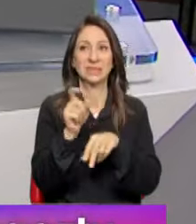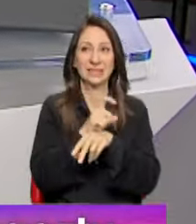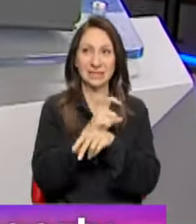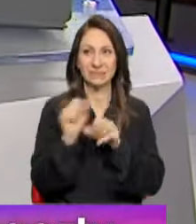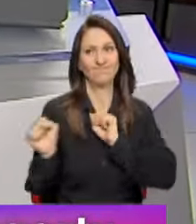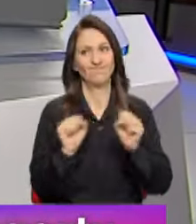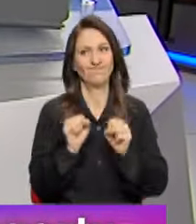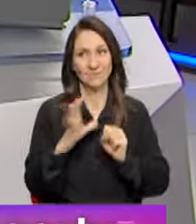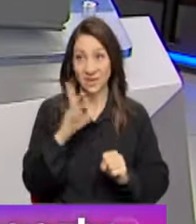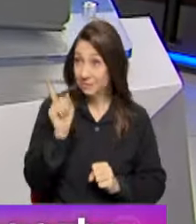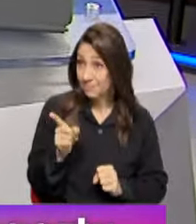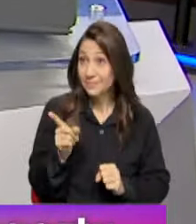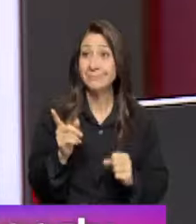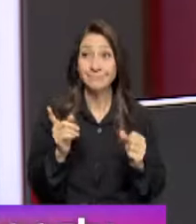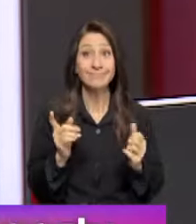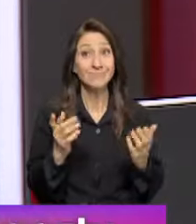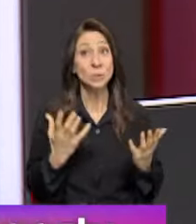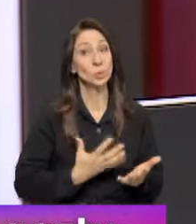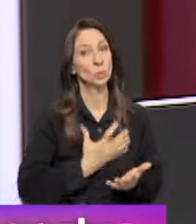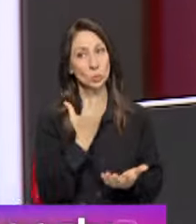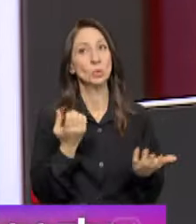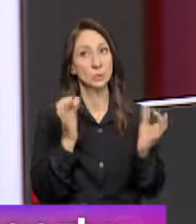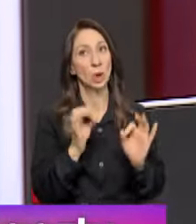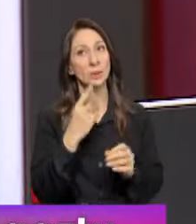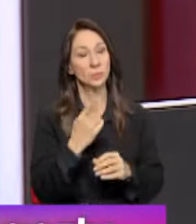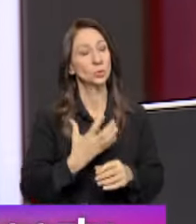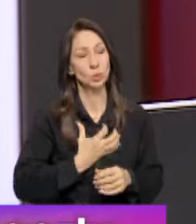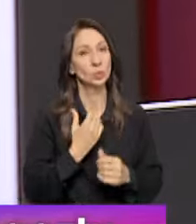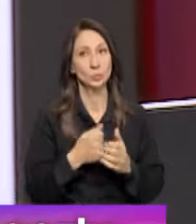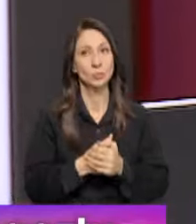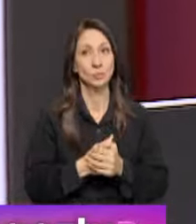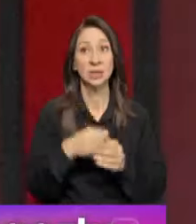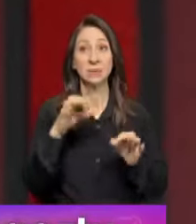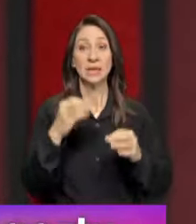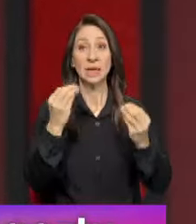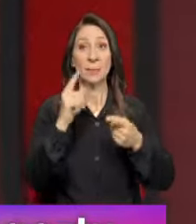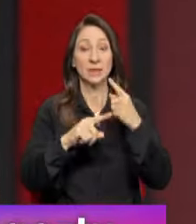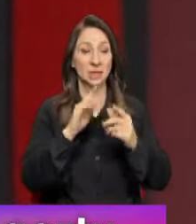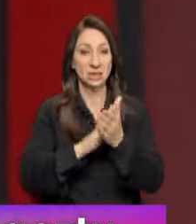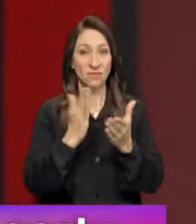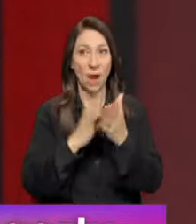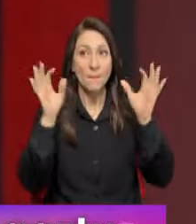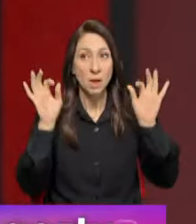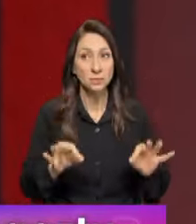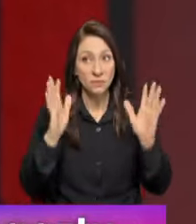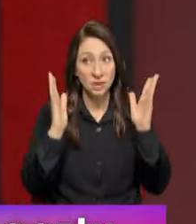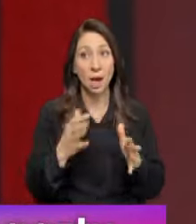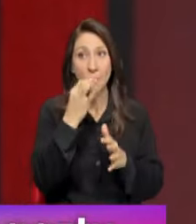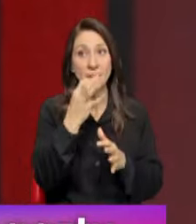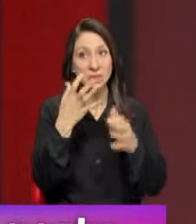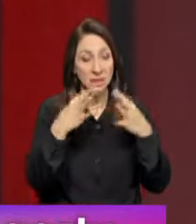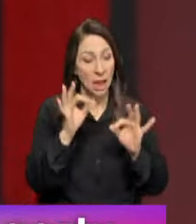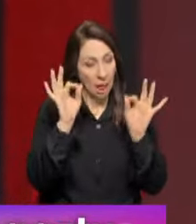kızgınsınız, öfkelisiniz. Yani en azından üzüntülüyüz, öyle diyelim. Üzgünüm. Yani. Şimdi İYİ Parti'de istifa dalgası devam ediyor. Haberimiz